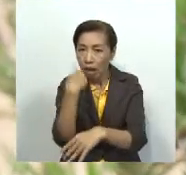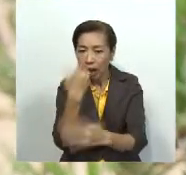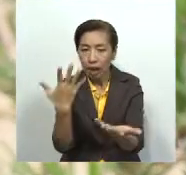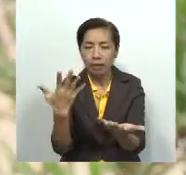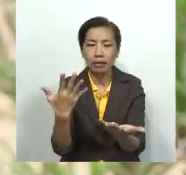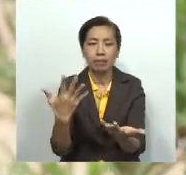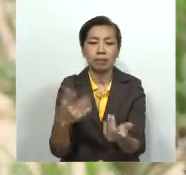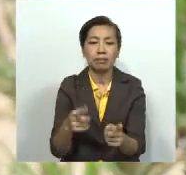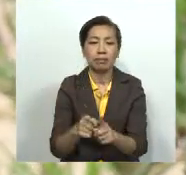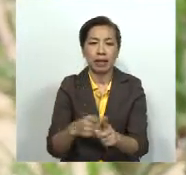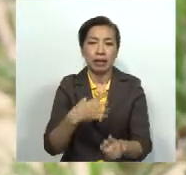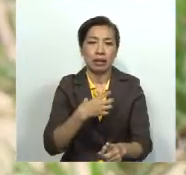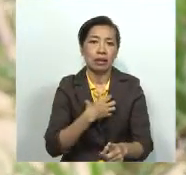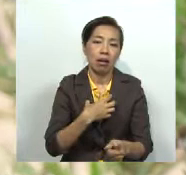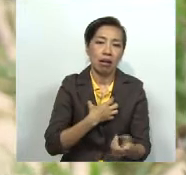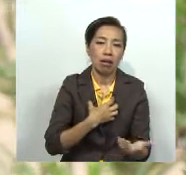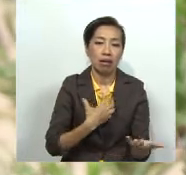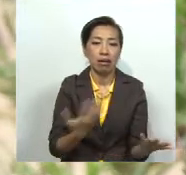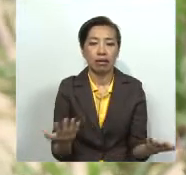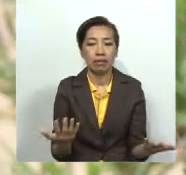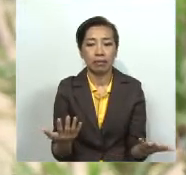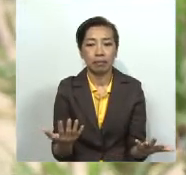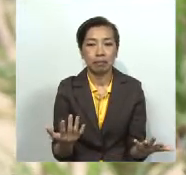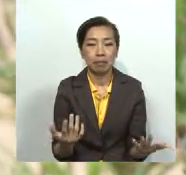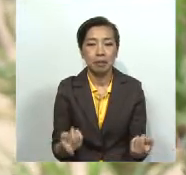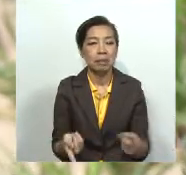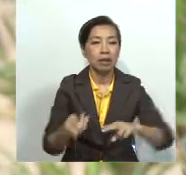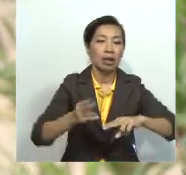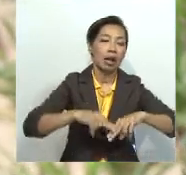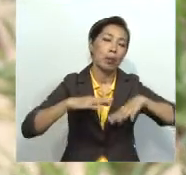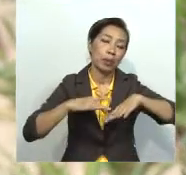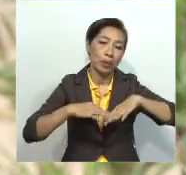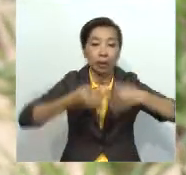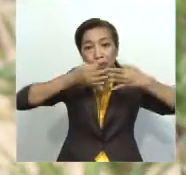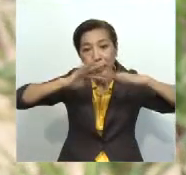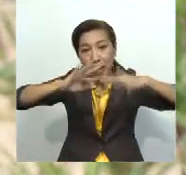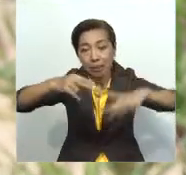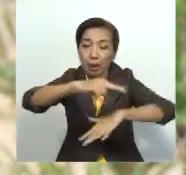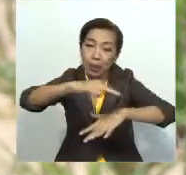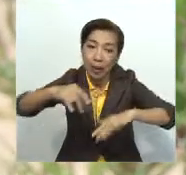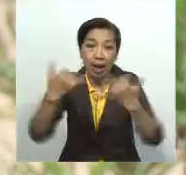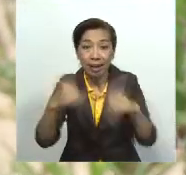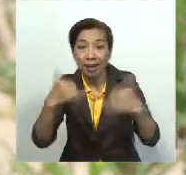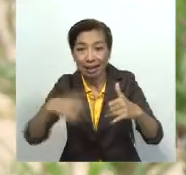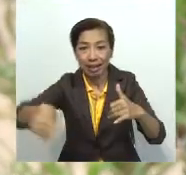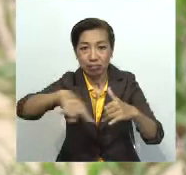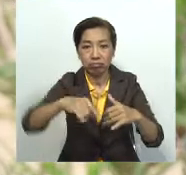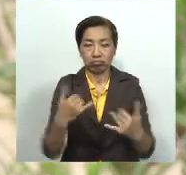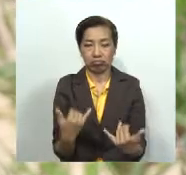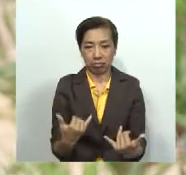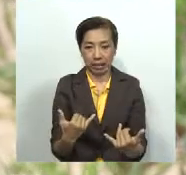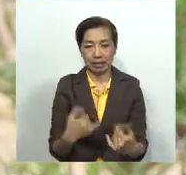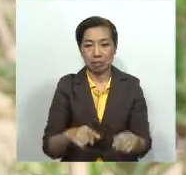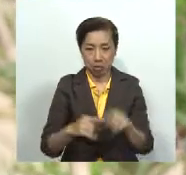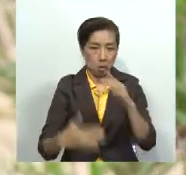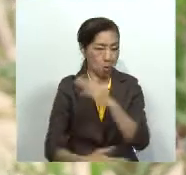ที่มีความที่ว่าอยากมานั่งเล่นนะครับเล่นน้ำทะเลนะครับก็ช่วงนี้นะครับเป็นช่